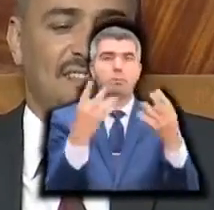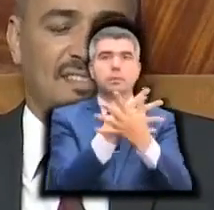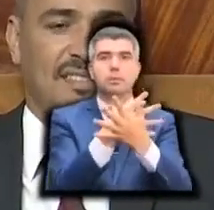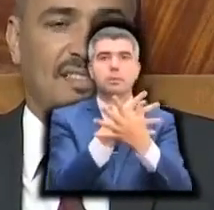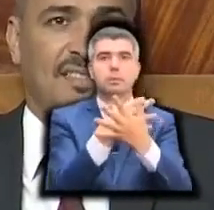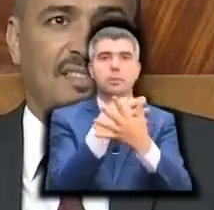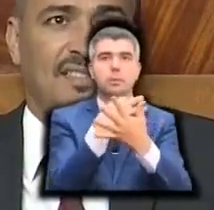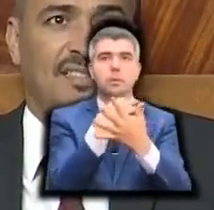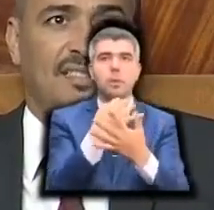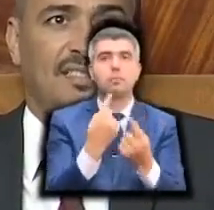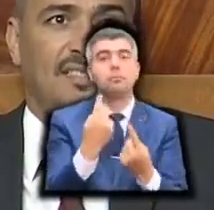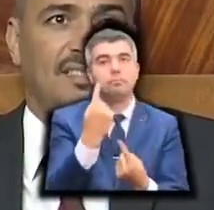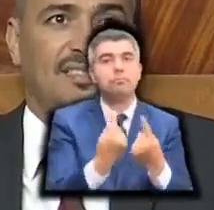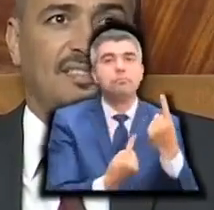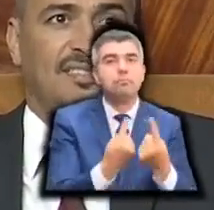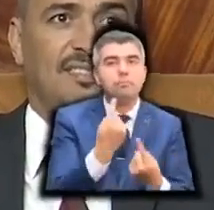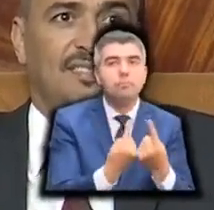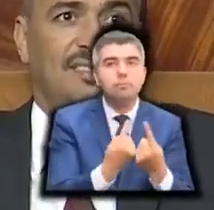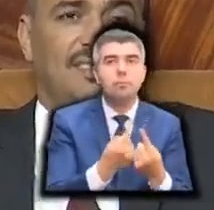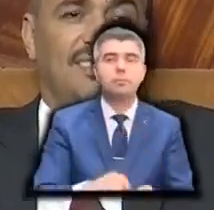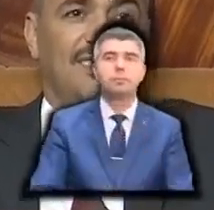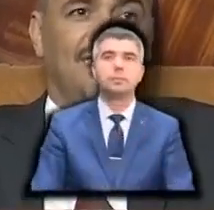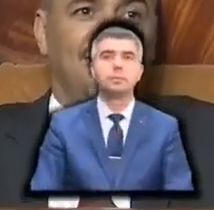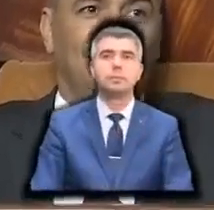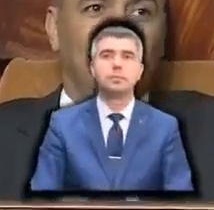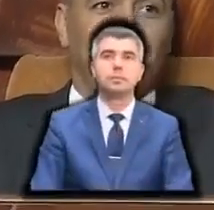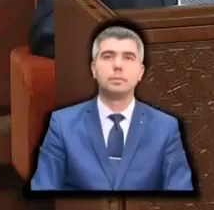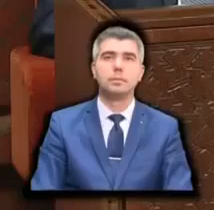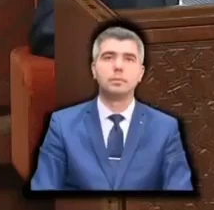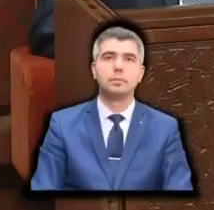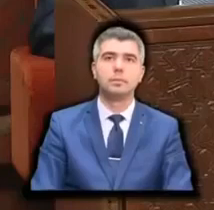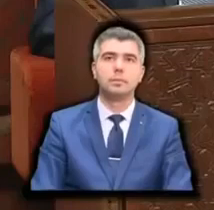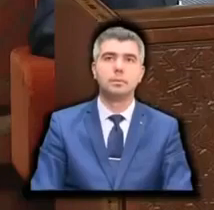الفلاحه. انا كنظن هذا الشيء السيد الرئيس،